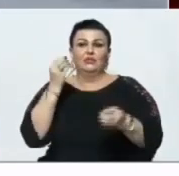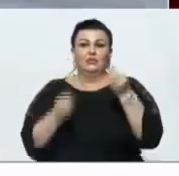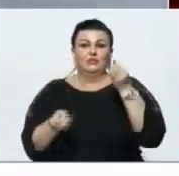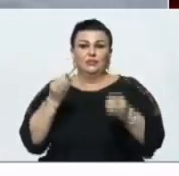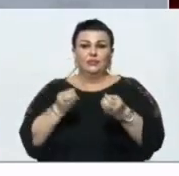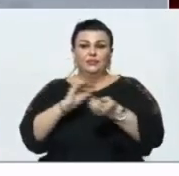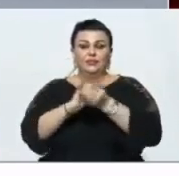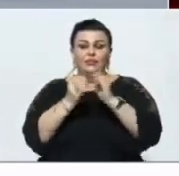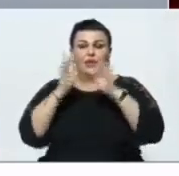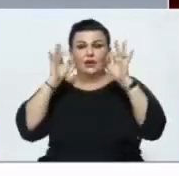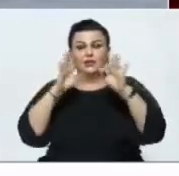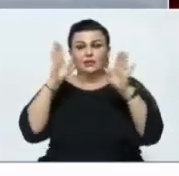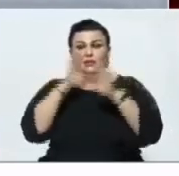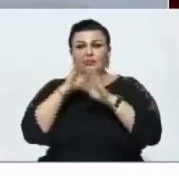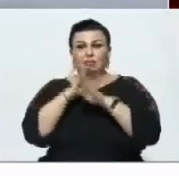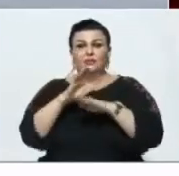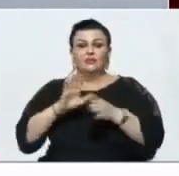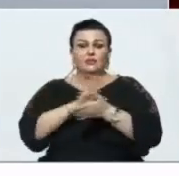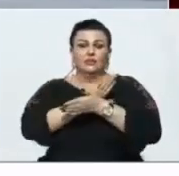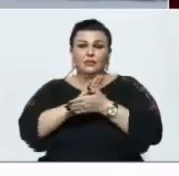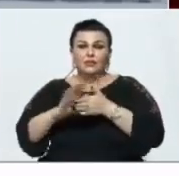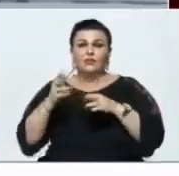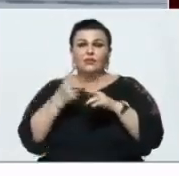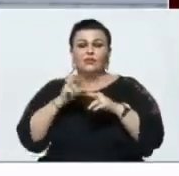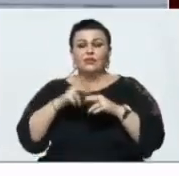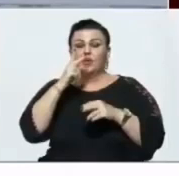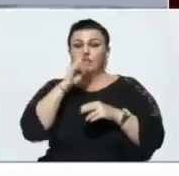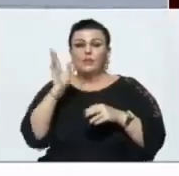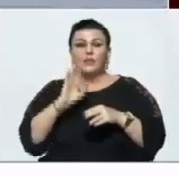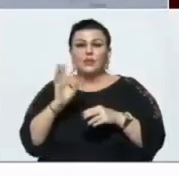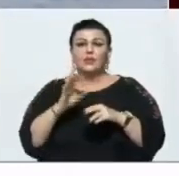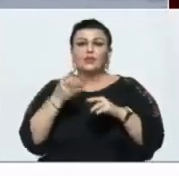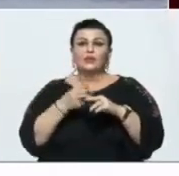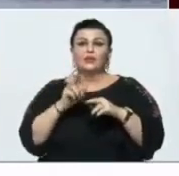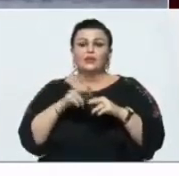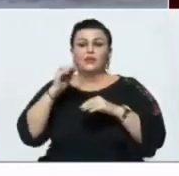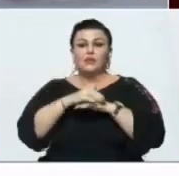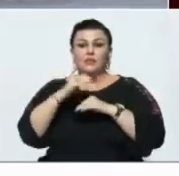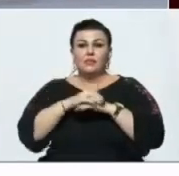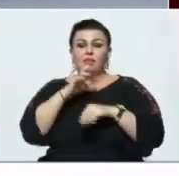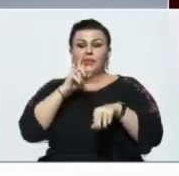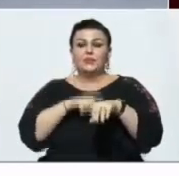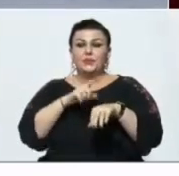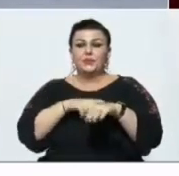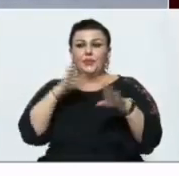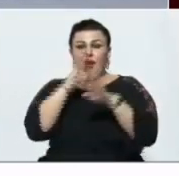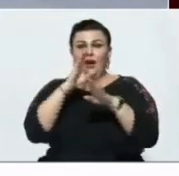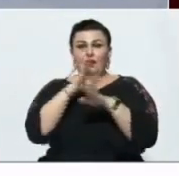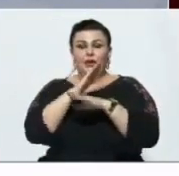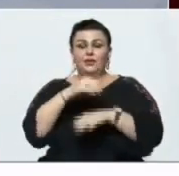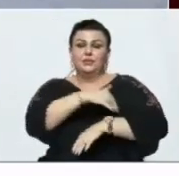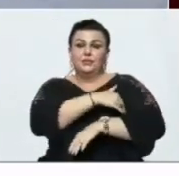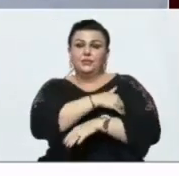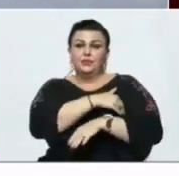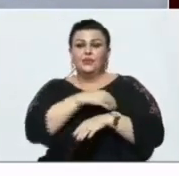uşaqlar qarda oynayırlar, təmiz havanın dadını çıxardırlar. Amma bütün bunlara baxmayaraq, axşam saatlarında havanın